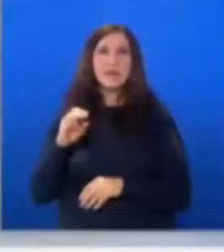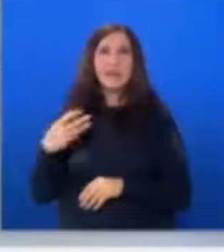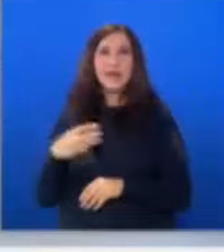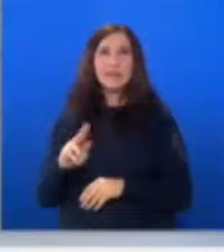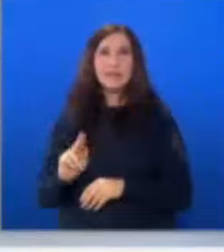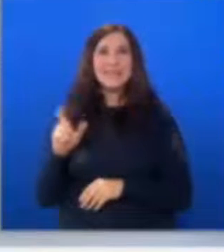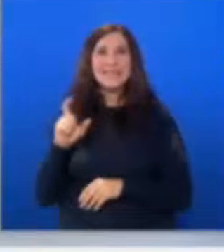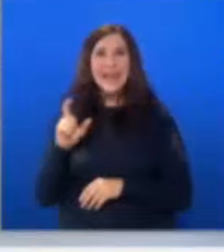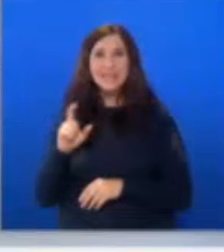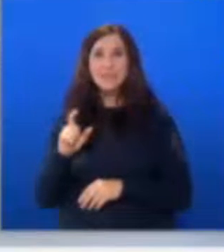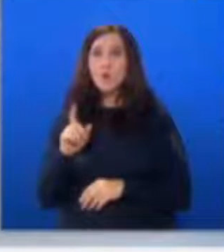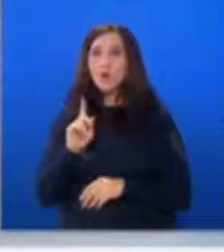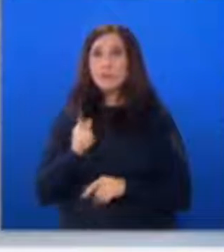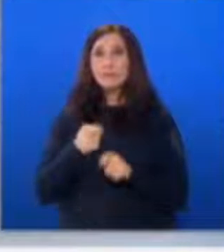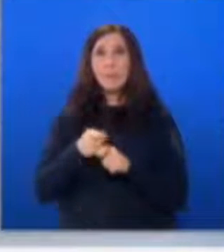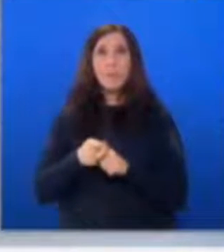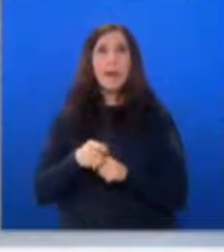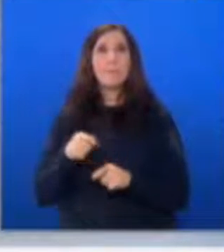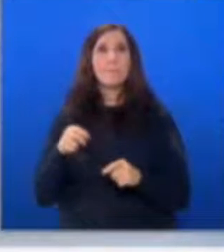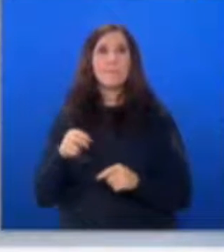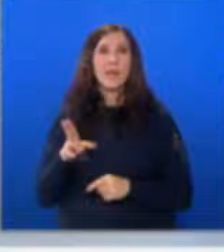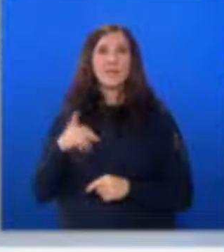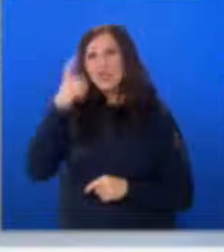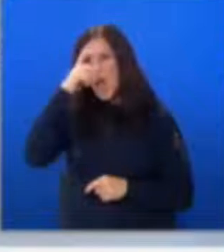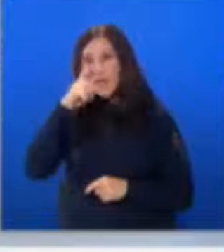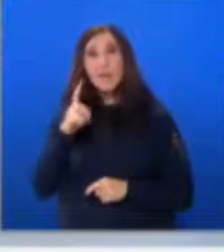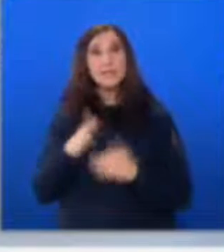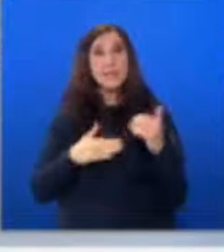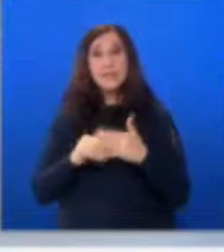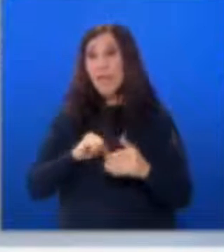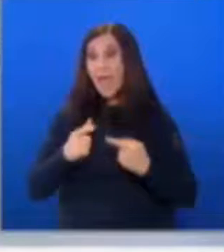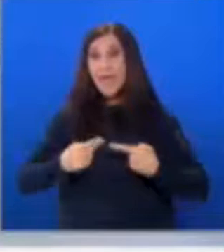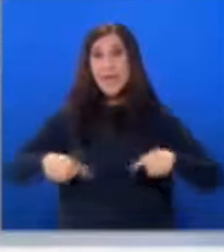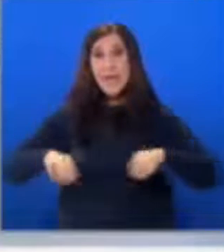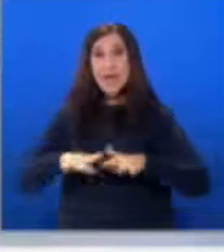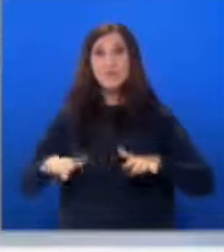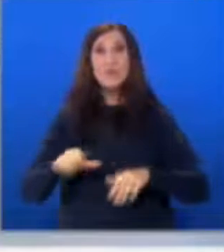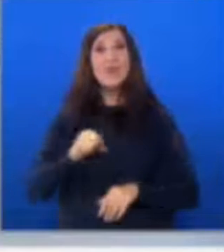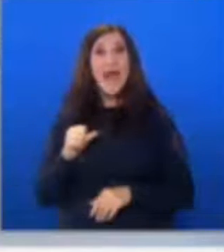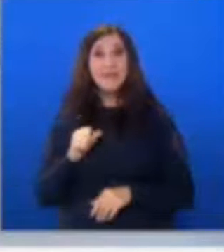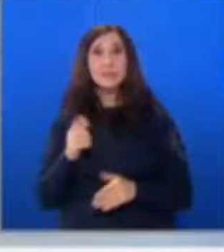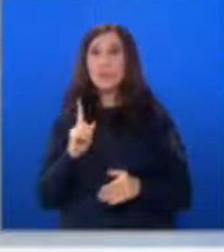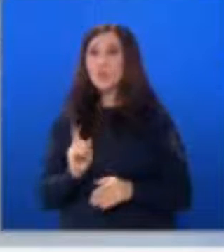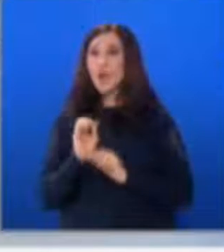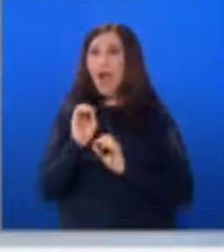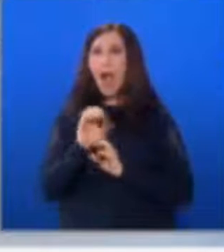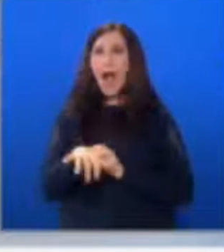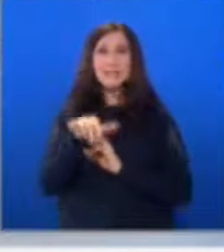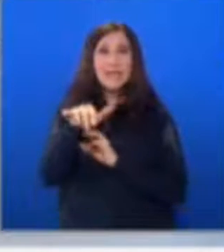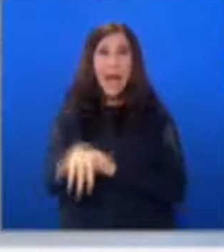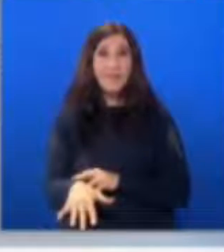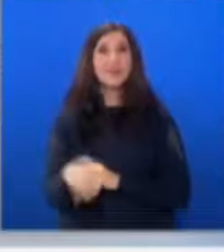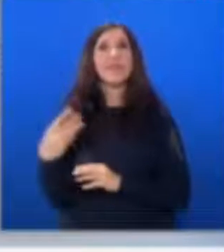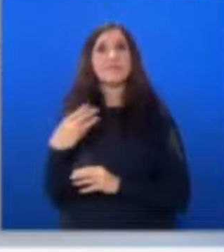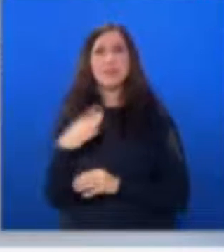бъде поправен ПАВЕЦ Чаира, както и да бъде изграден язовир Яденица, за да може цялостно каскадата да бъде ефективна. При